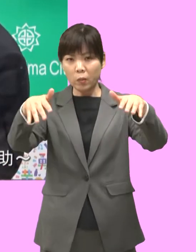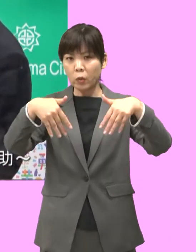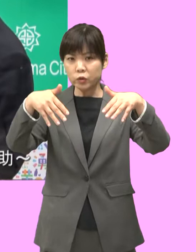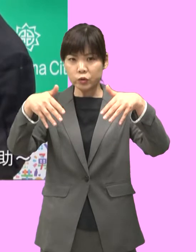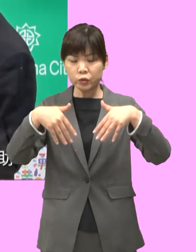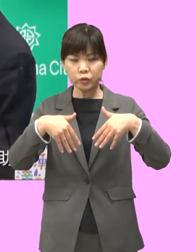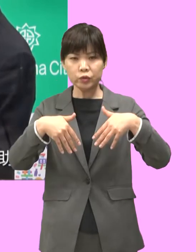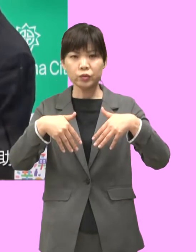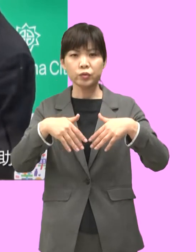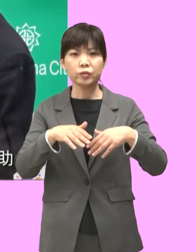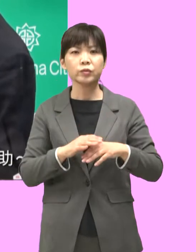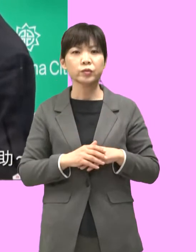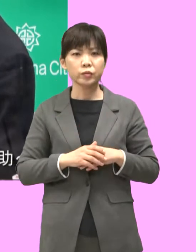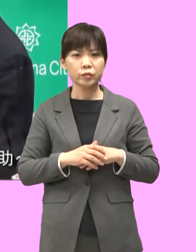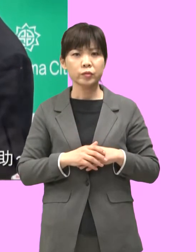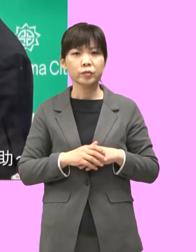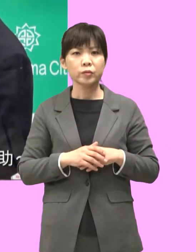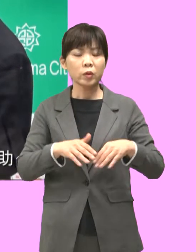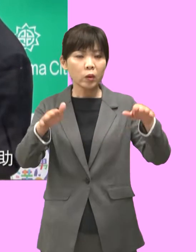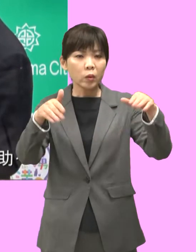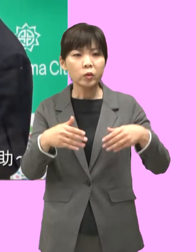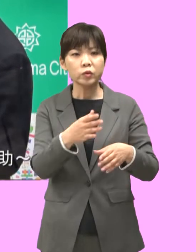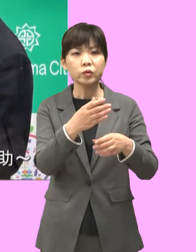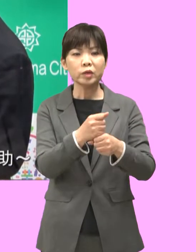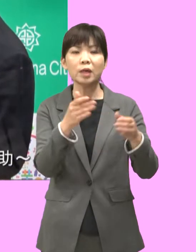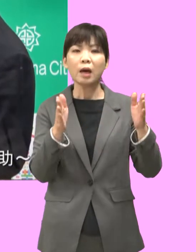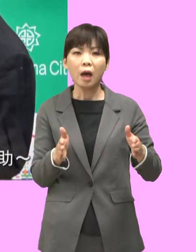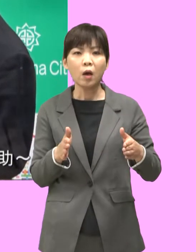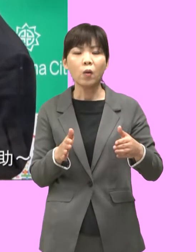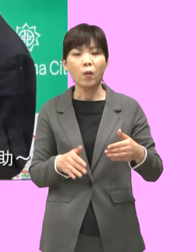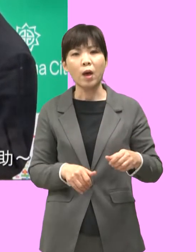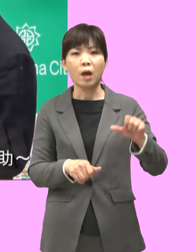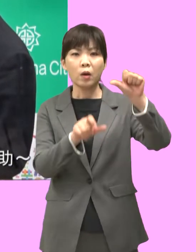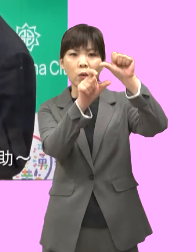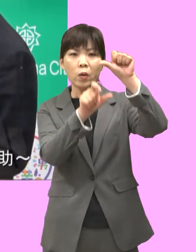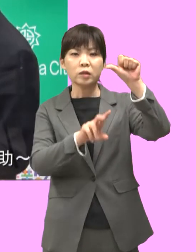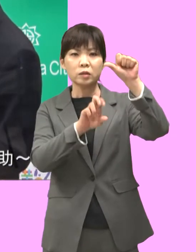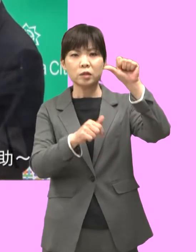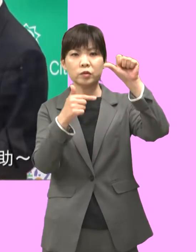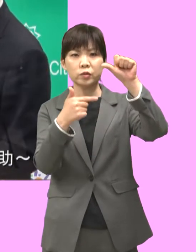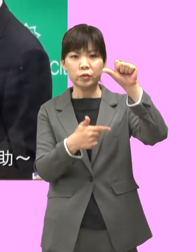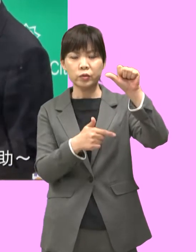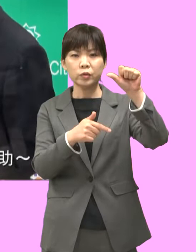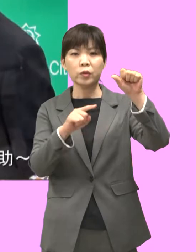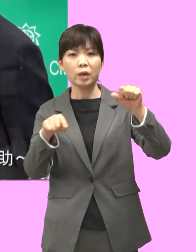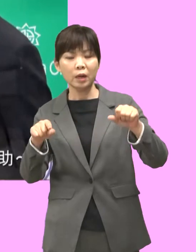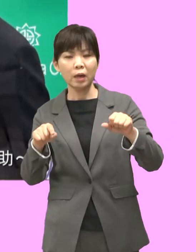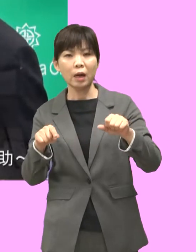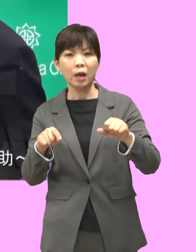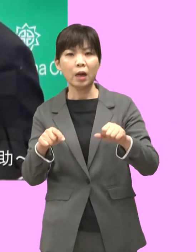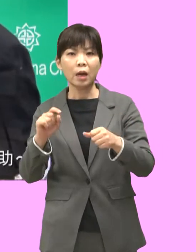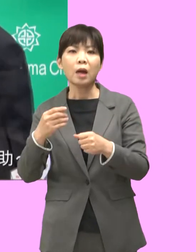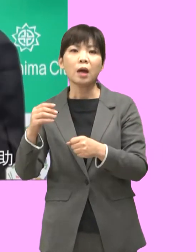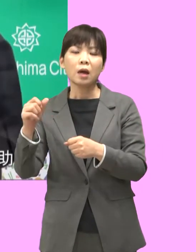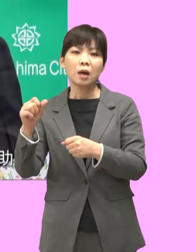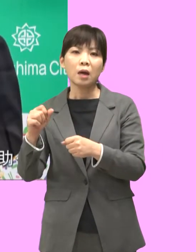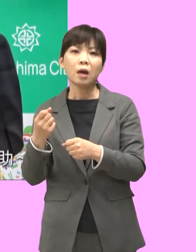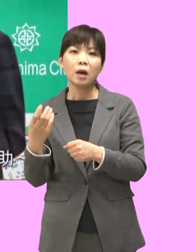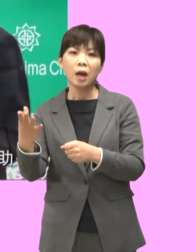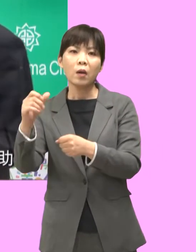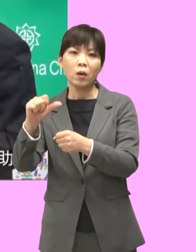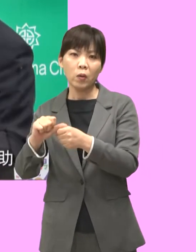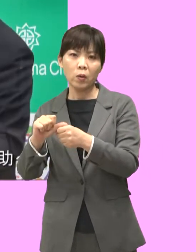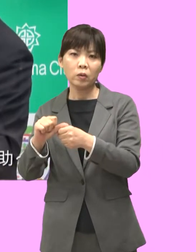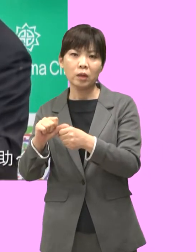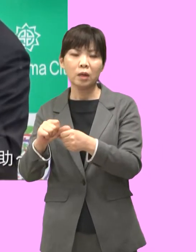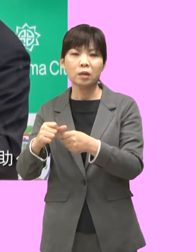募集期間は6月本日から、来年の1月末までということで、 まあ、全体予算